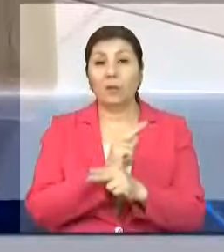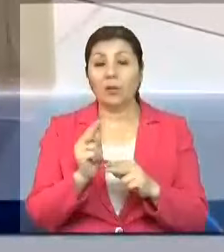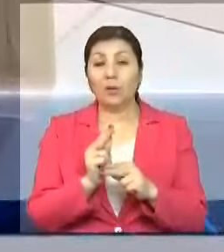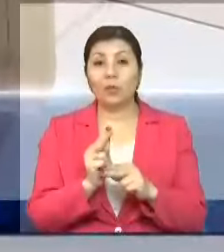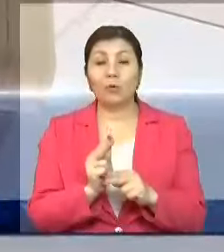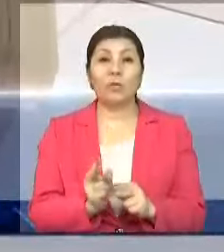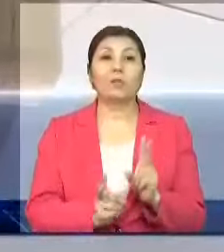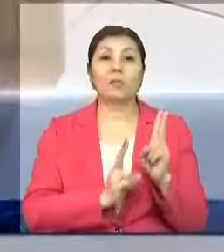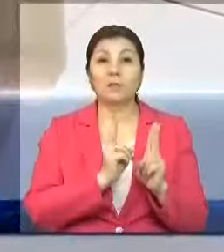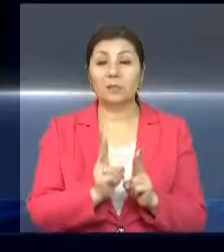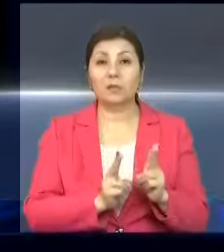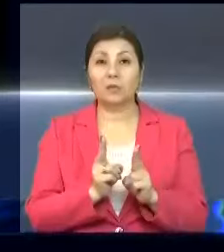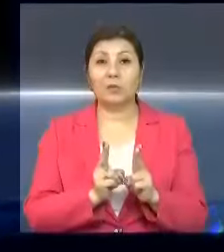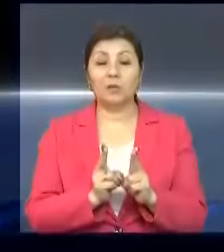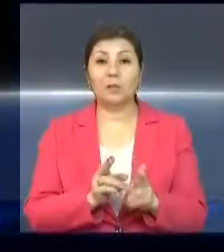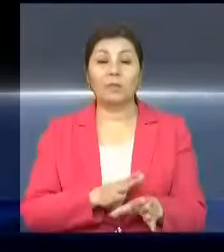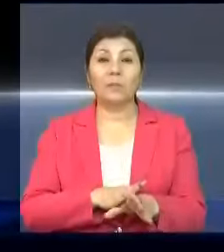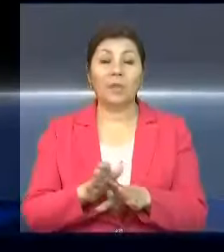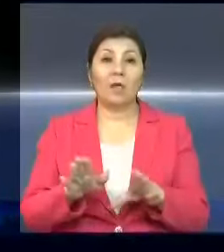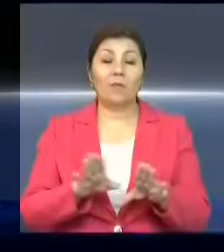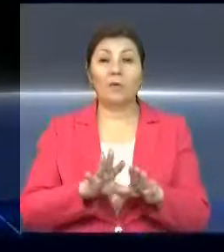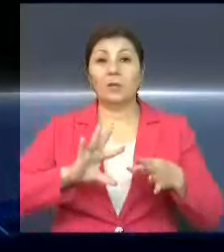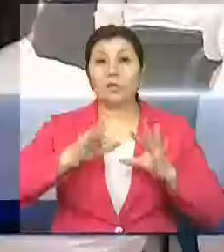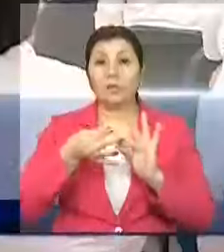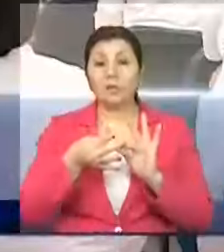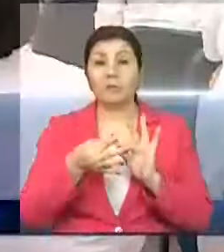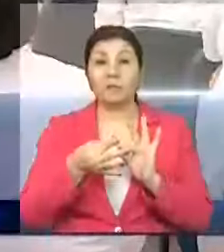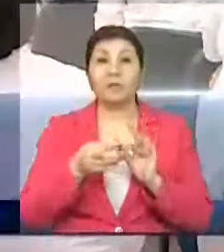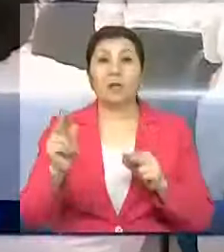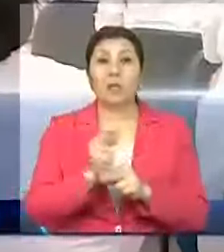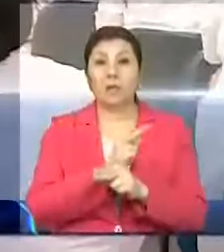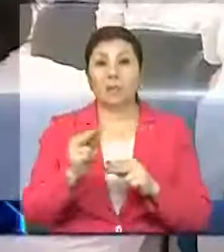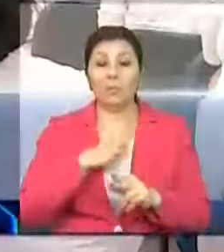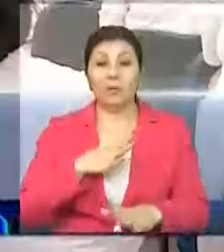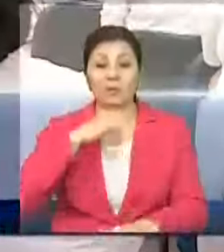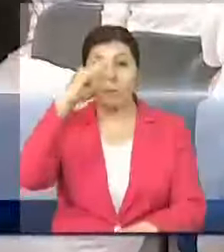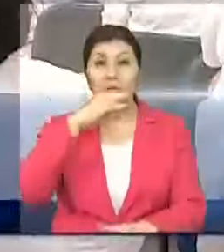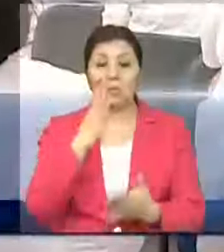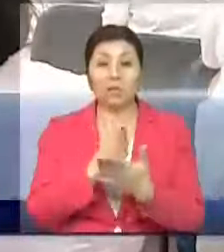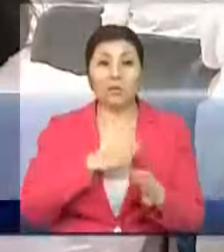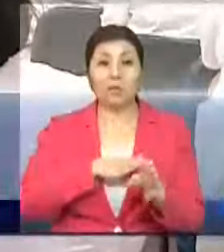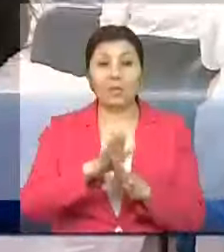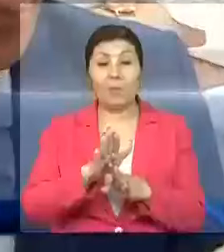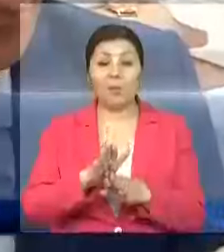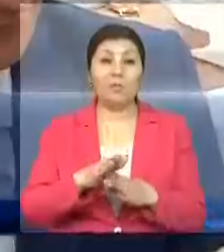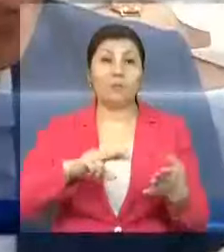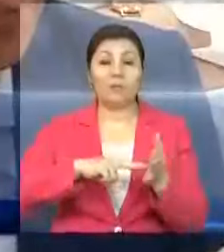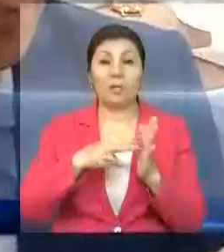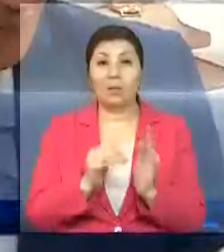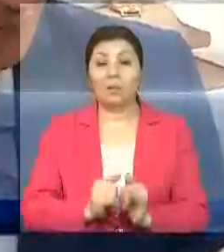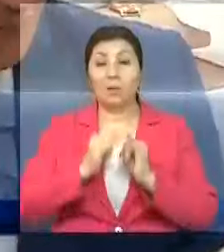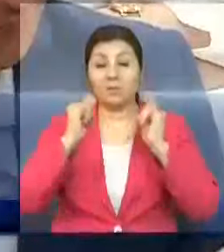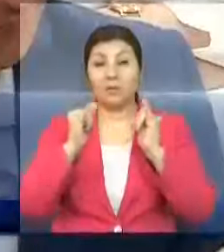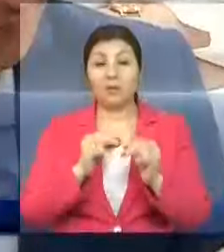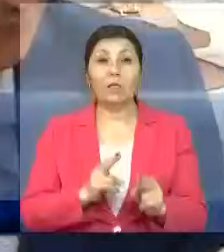и анестезиологического обеспечения в рамках этих сложнейших процедур. Следует подчеркнуть, что в нашей стране реализуется специальная дорожная карта по развитию